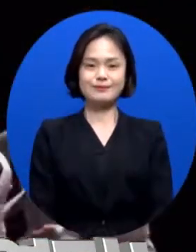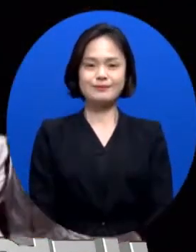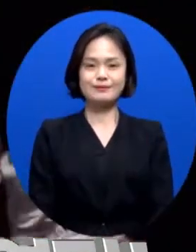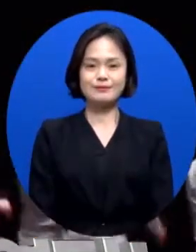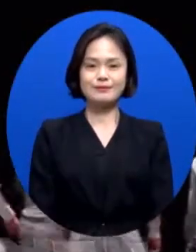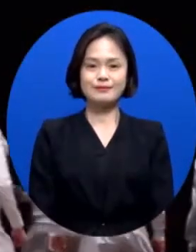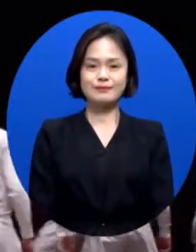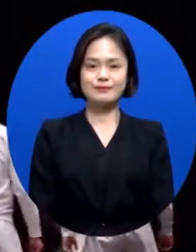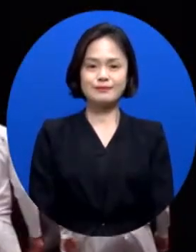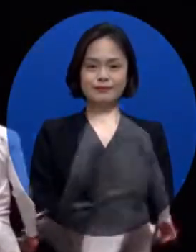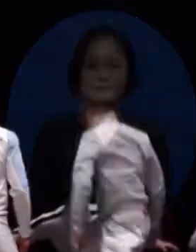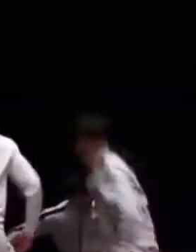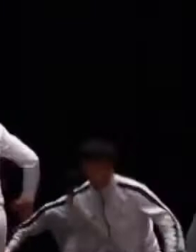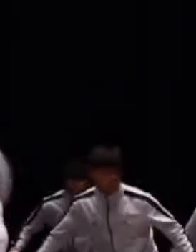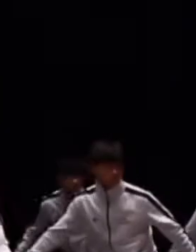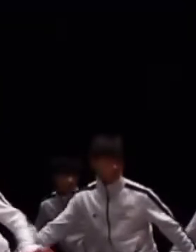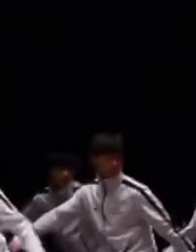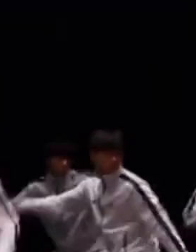전해드리겠습니다.